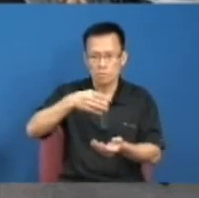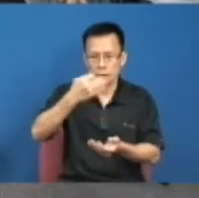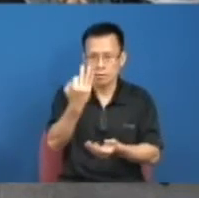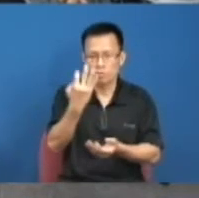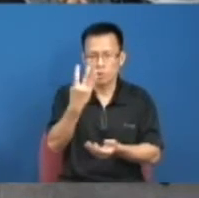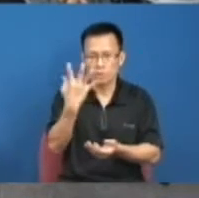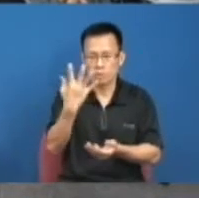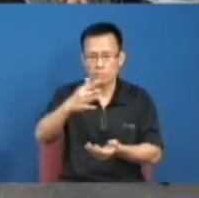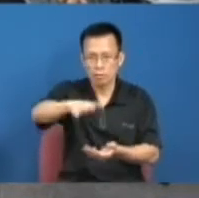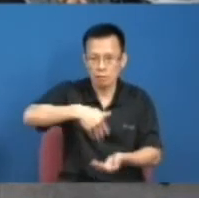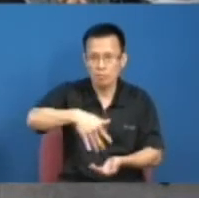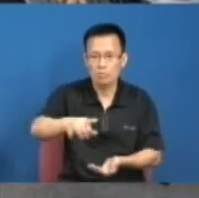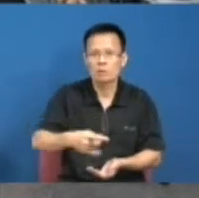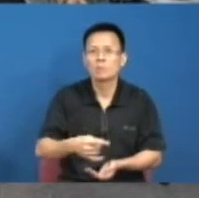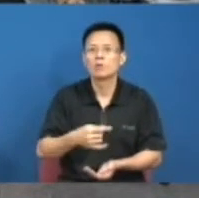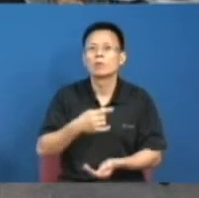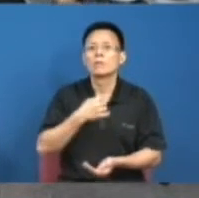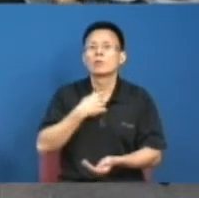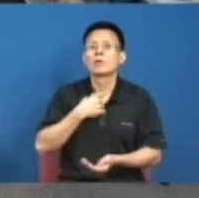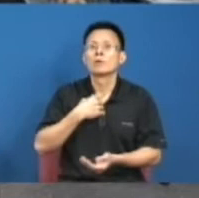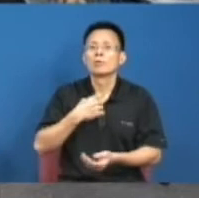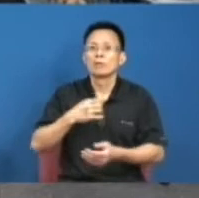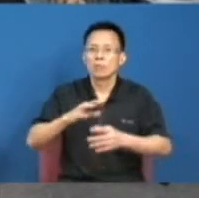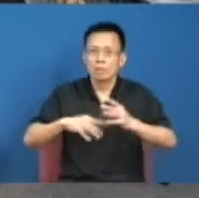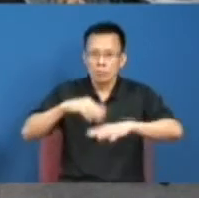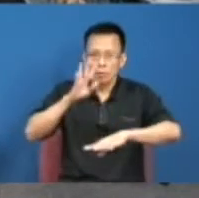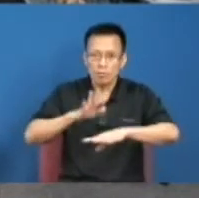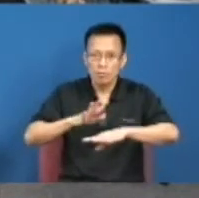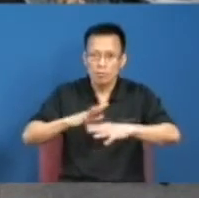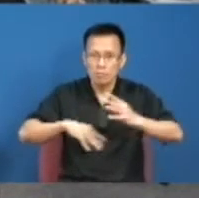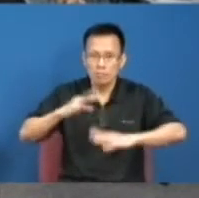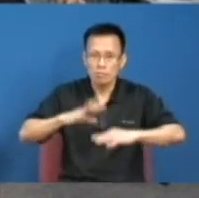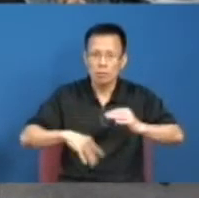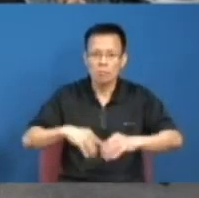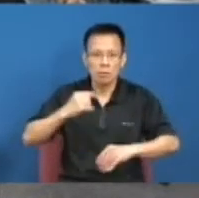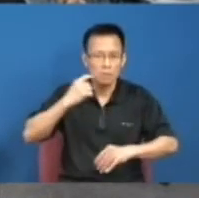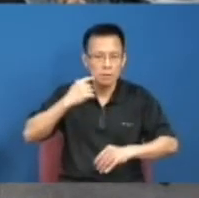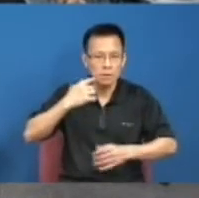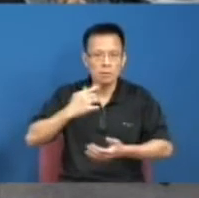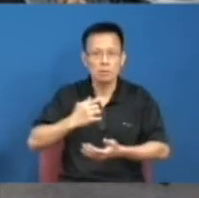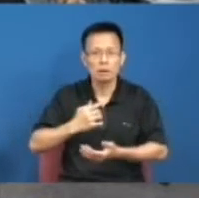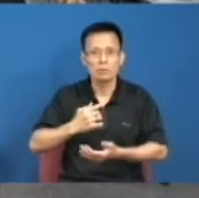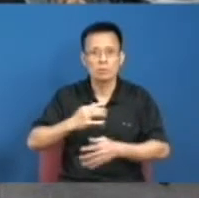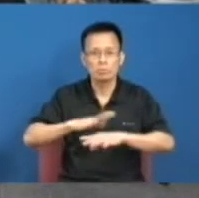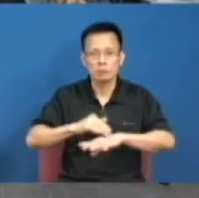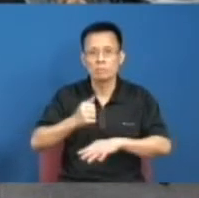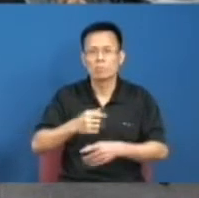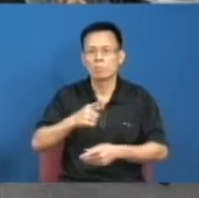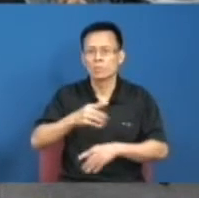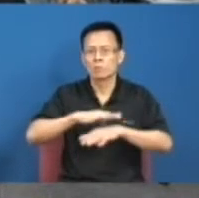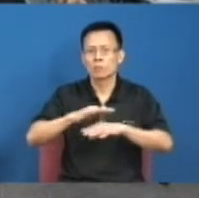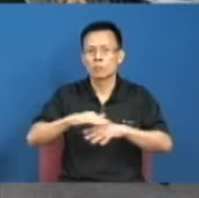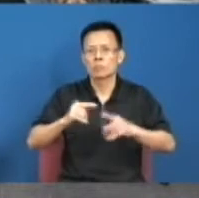係一個手工比較好嚴謹嘅方法嚟嘅，嚇、嗯，唔、係一般人即係可以處理得